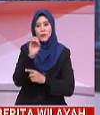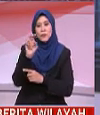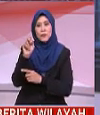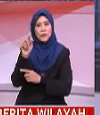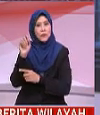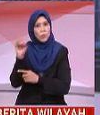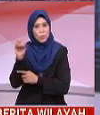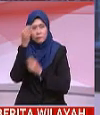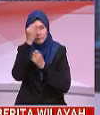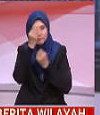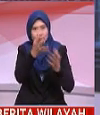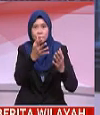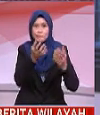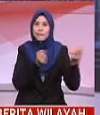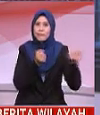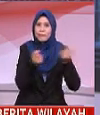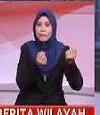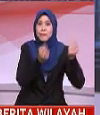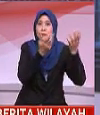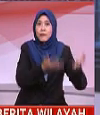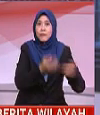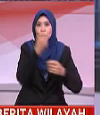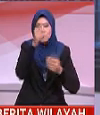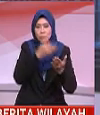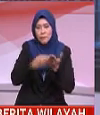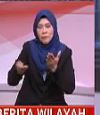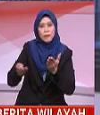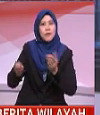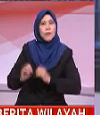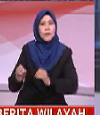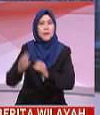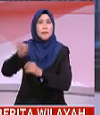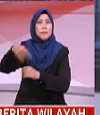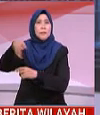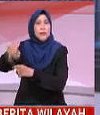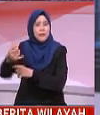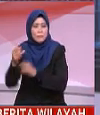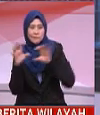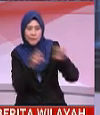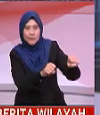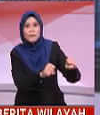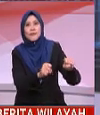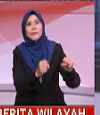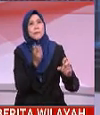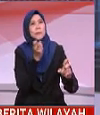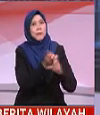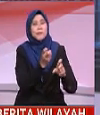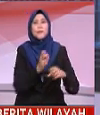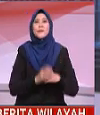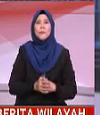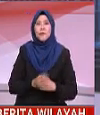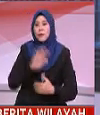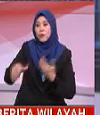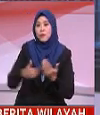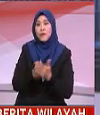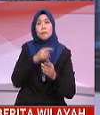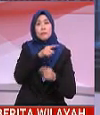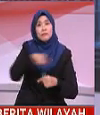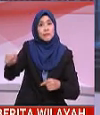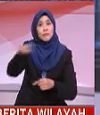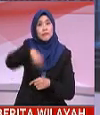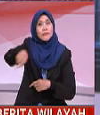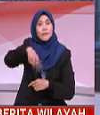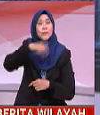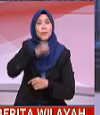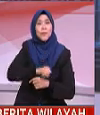maklumat kepada pengusaha kenderaan berat bagi menggagalkan operasi JPJ dikesan pihak berkuasa. Kesemua mereka berusia antara